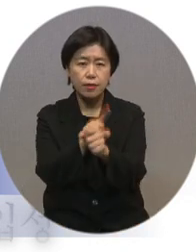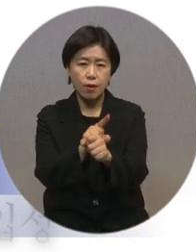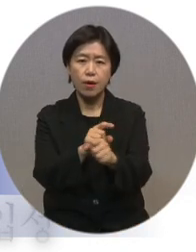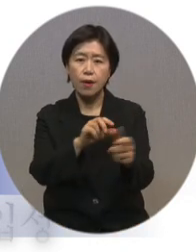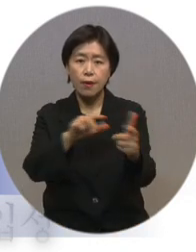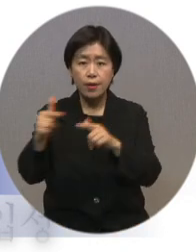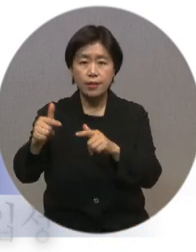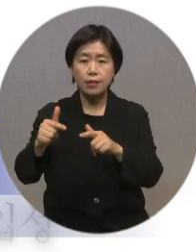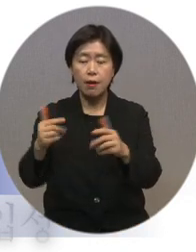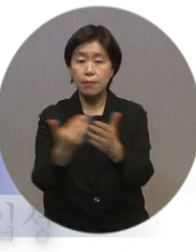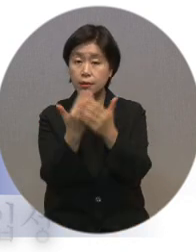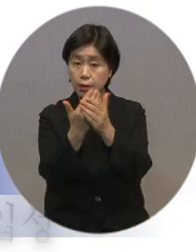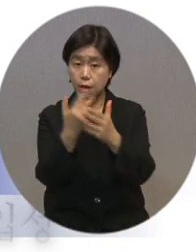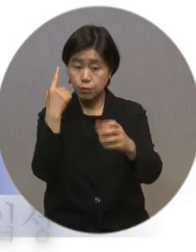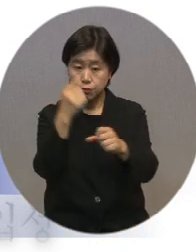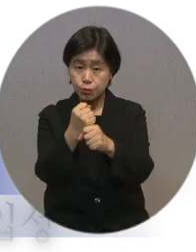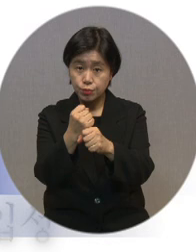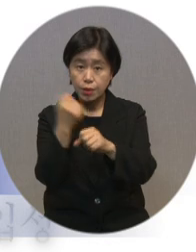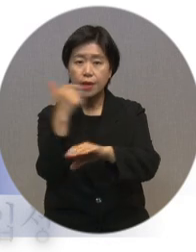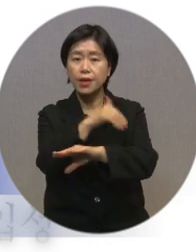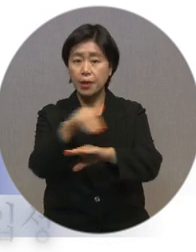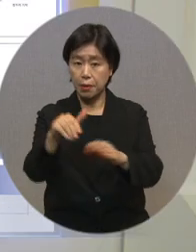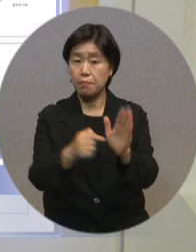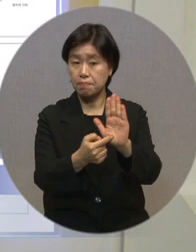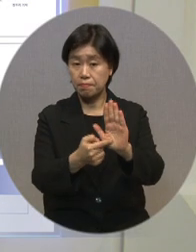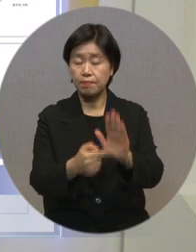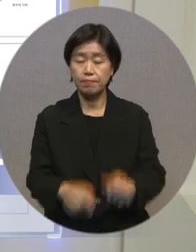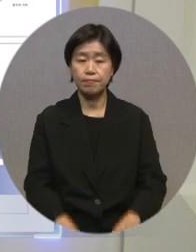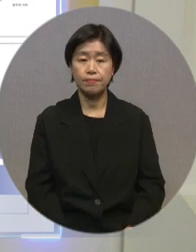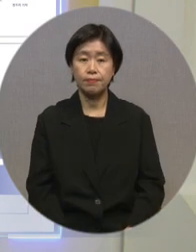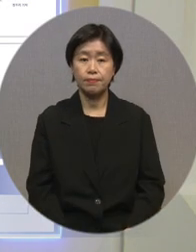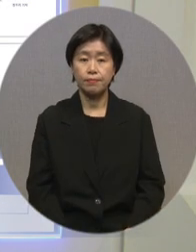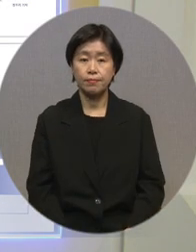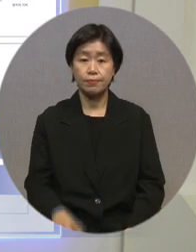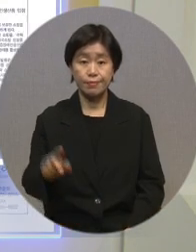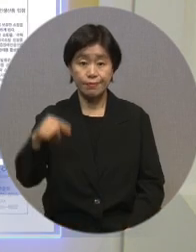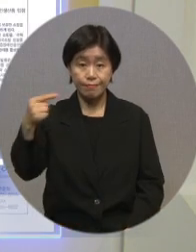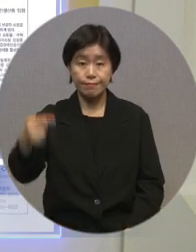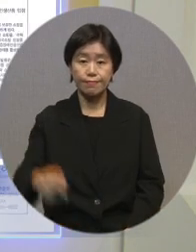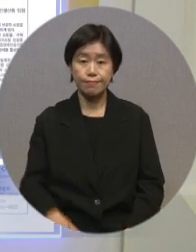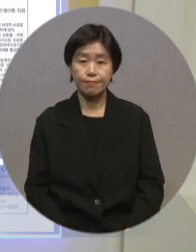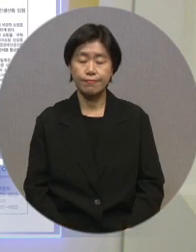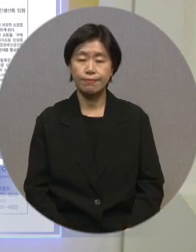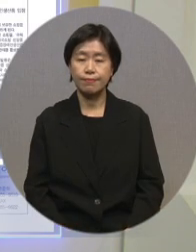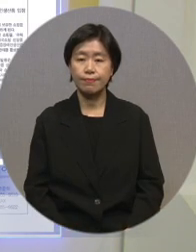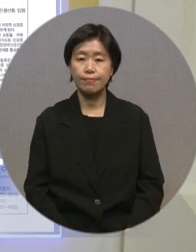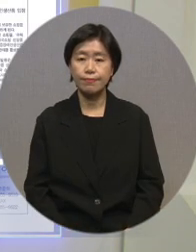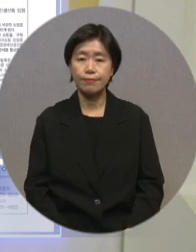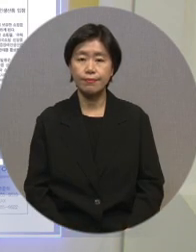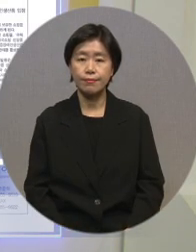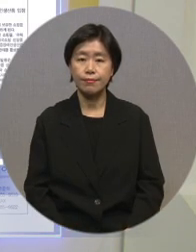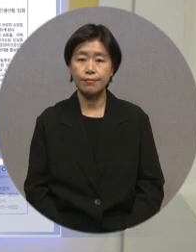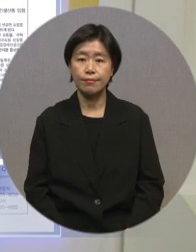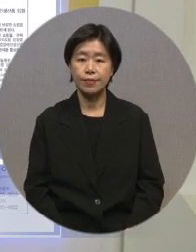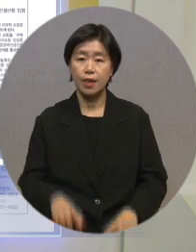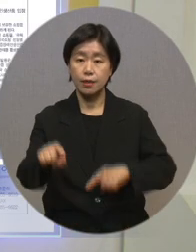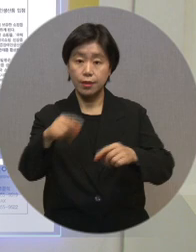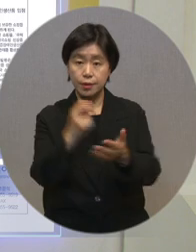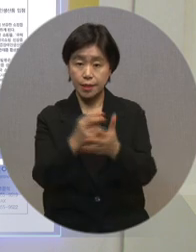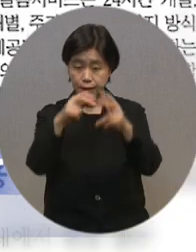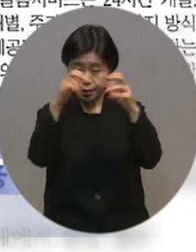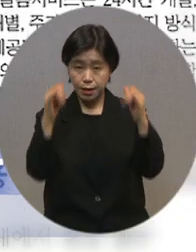종합대책을 마련할 계획이라고 하네요 계속해서 장애인 신문면 정책 사회